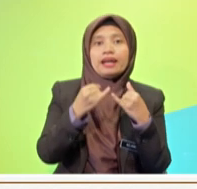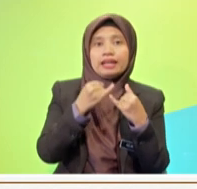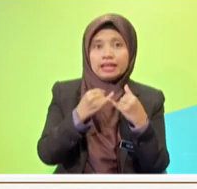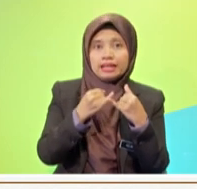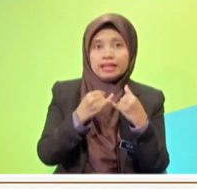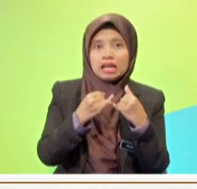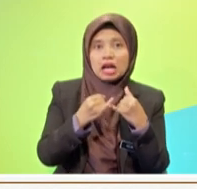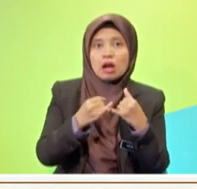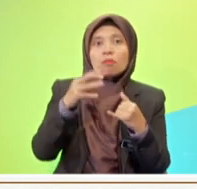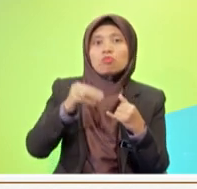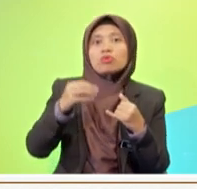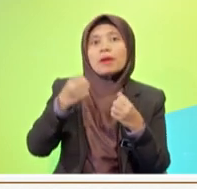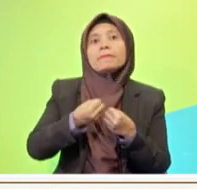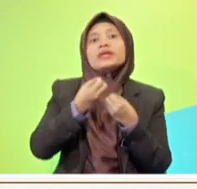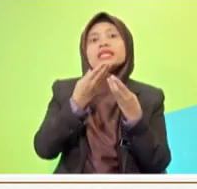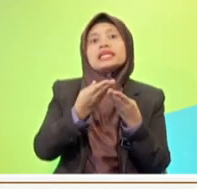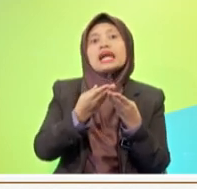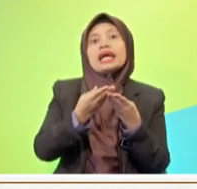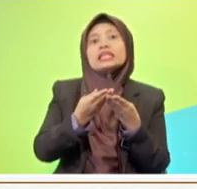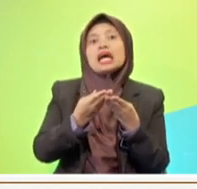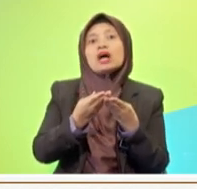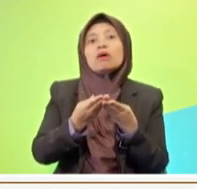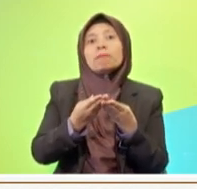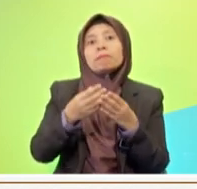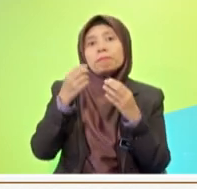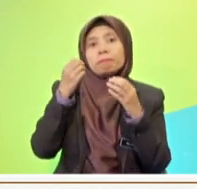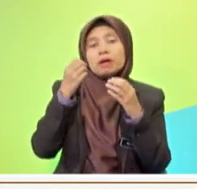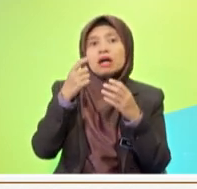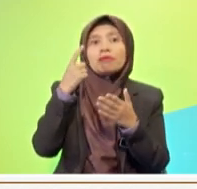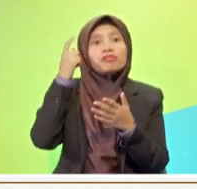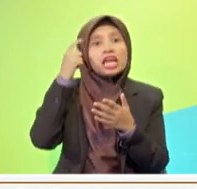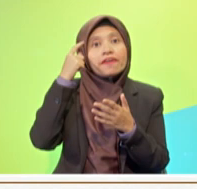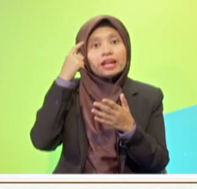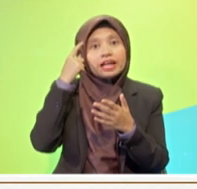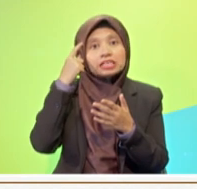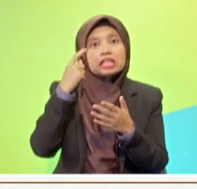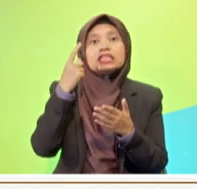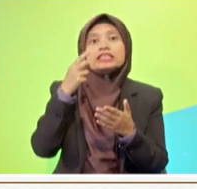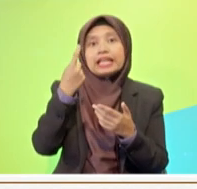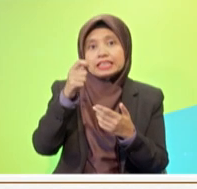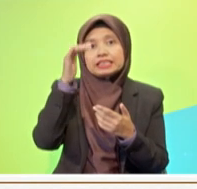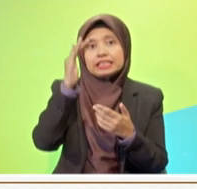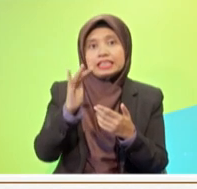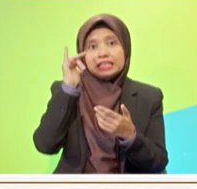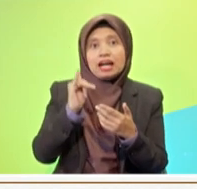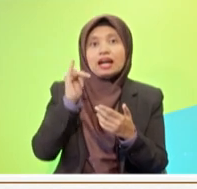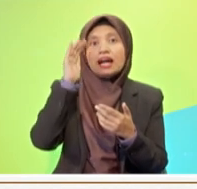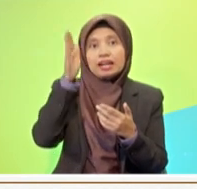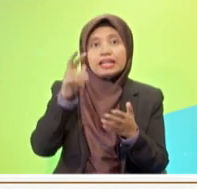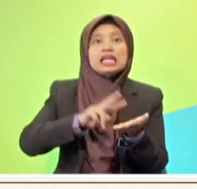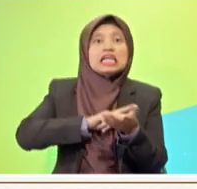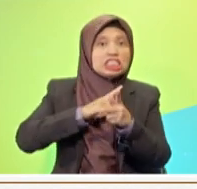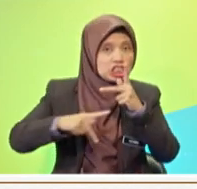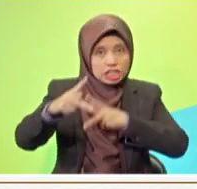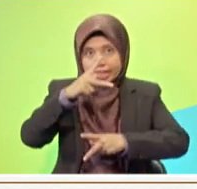murid memberikan pandangan ulasan ringkas tentang teks yang akan dikaji tapi